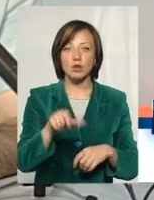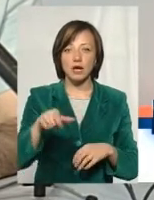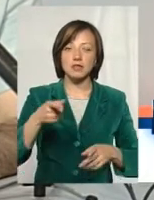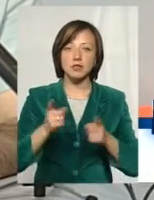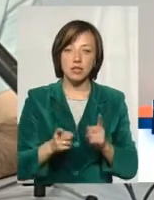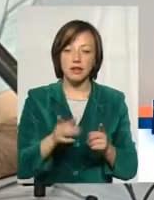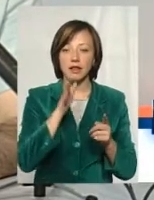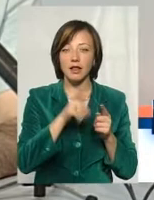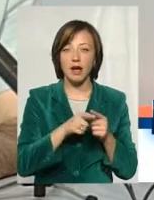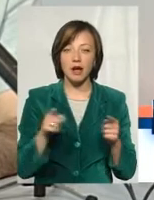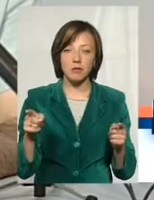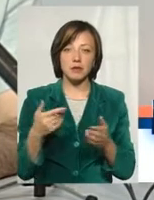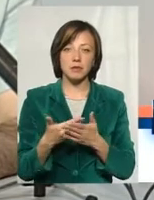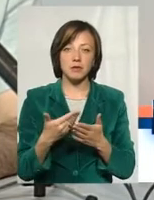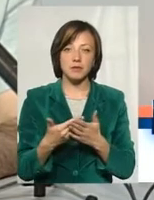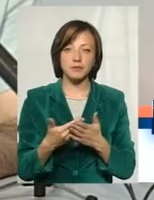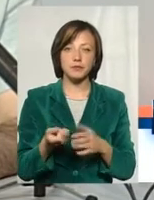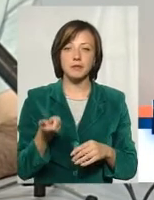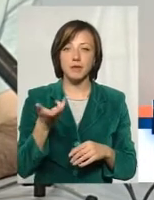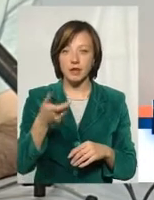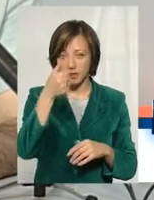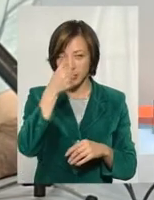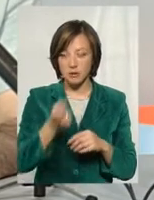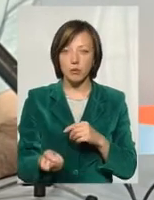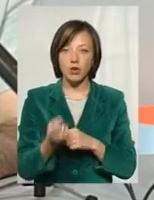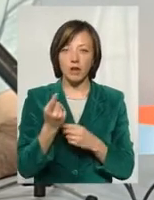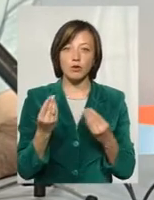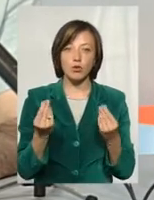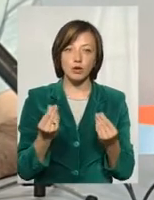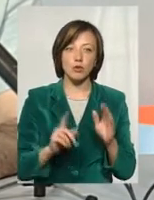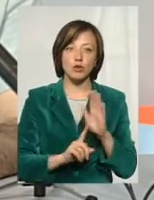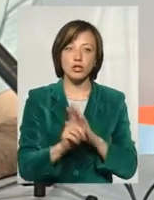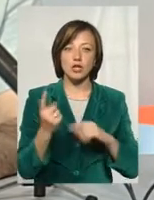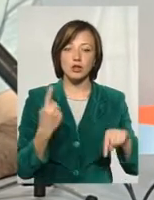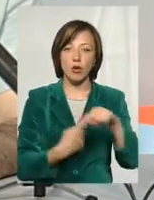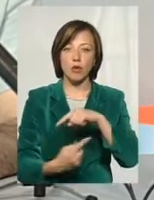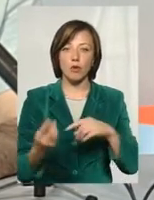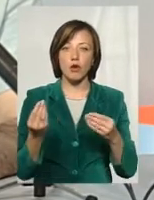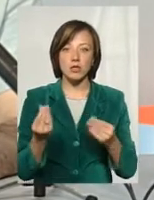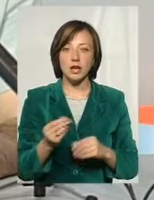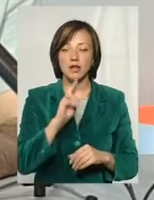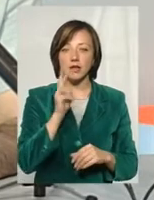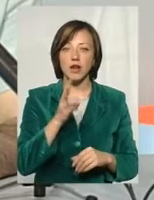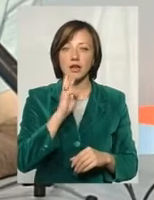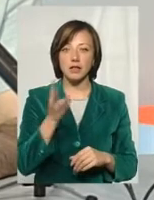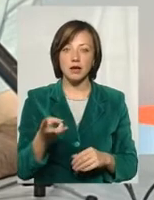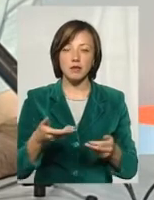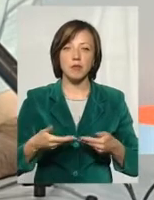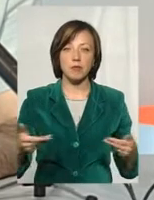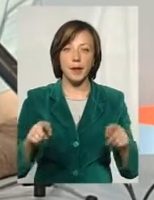якийсь певний термін, скажімо, на кілька місяців появляться ці кошти, почнеться обіг коштів, і на 2-3 роки ми